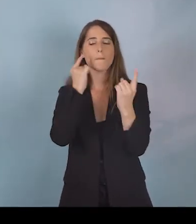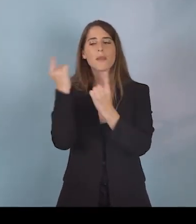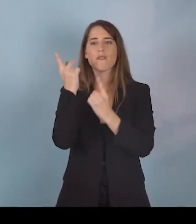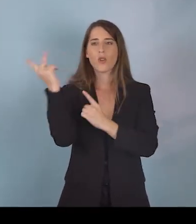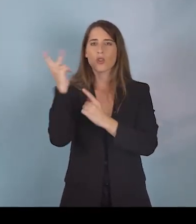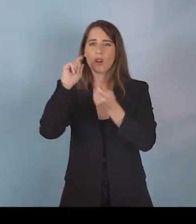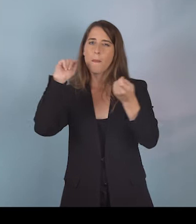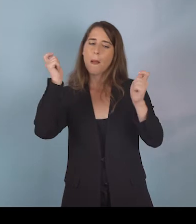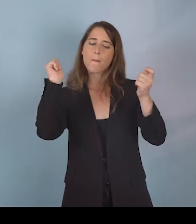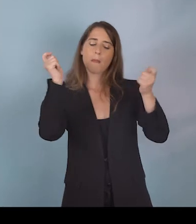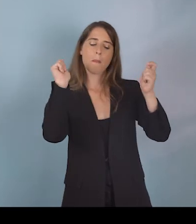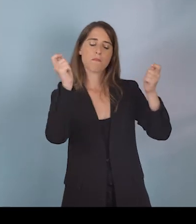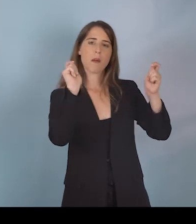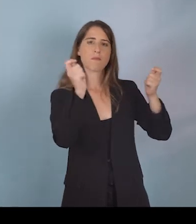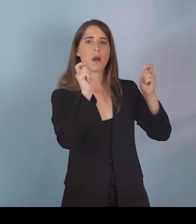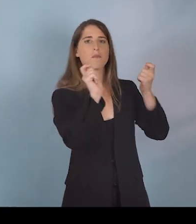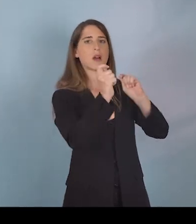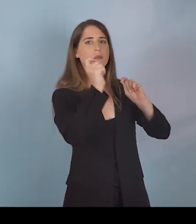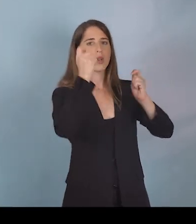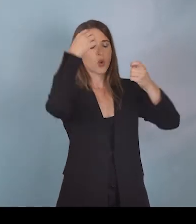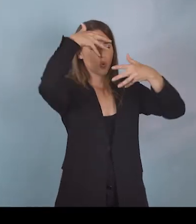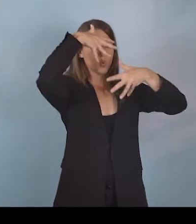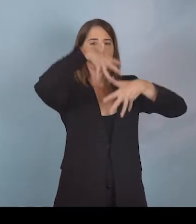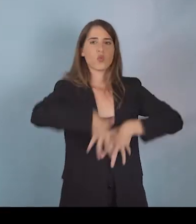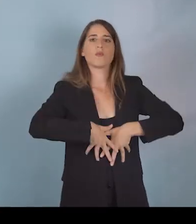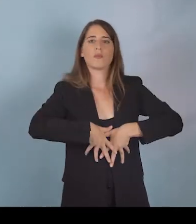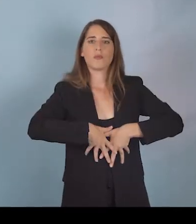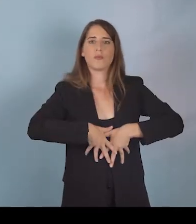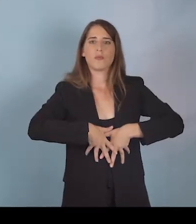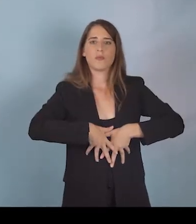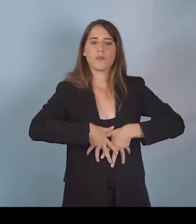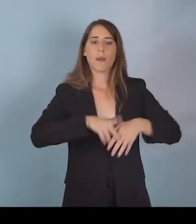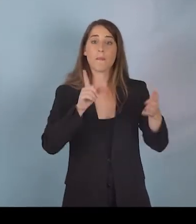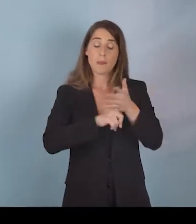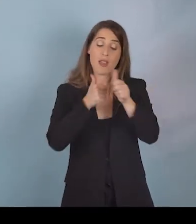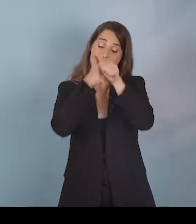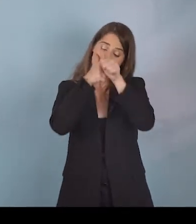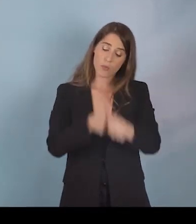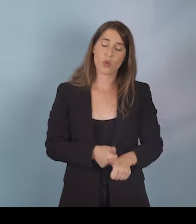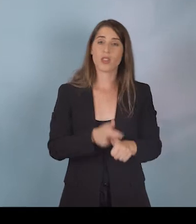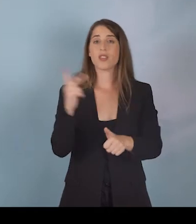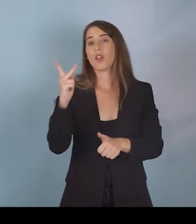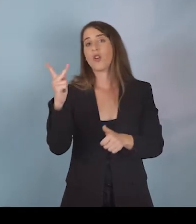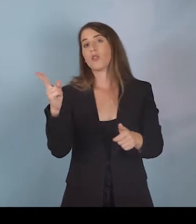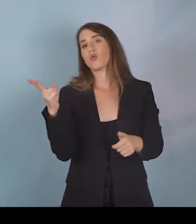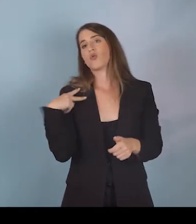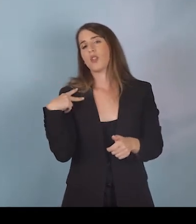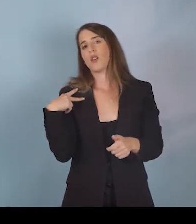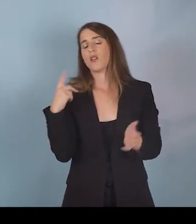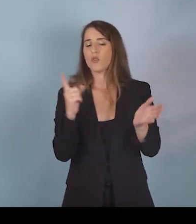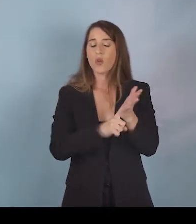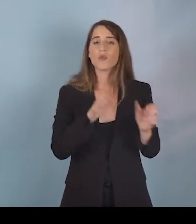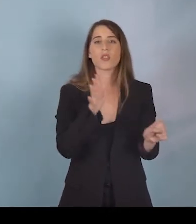εκπαίδευση σίγουρα, για να δημιουργήσουμε και το περιβάλλον έτσι ώστε αυτό να έρθει και να δέσει και με το όποιο θεσμικό που θα το κάνουμε, αλλά πρέπει